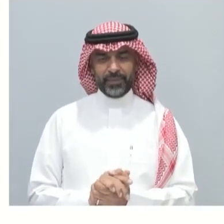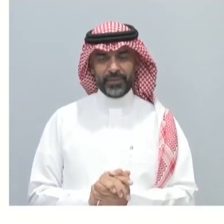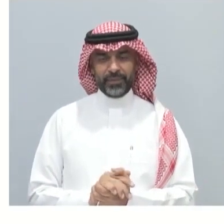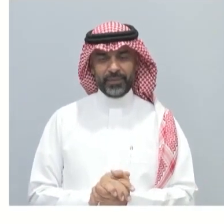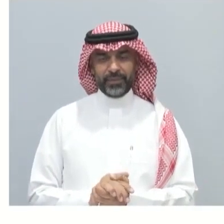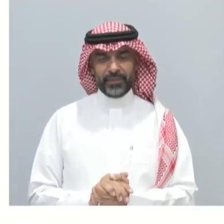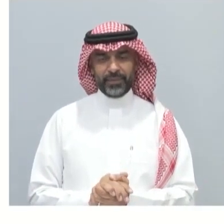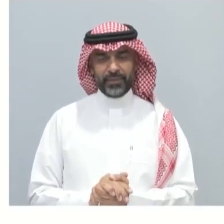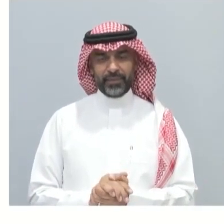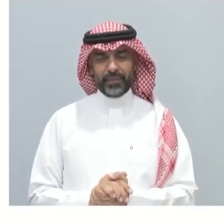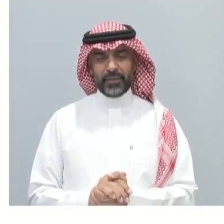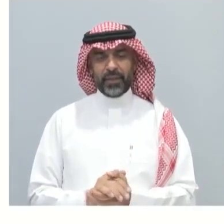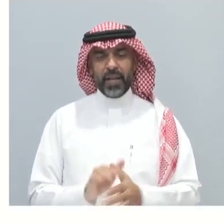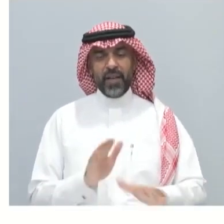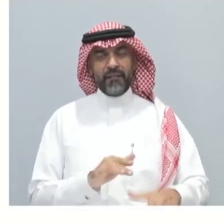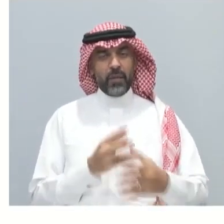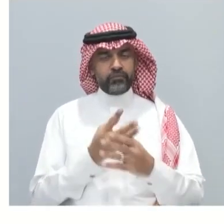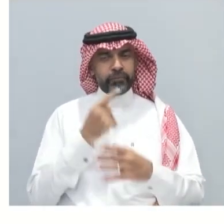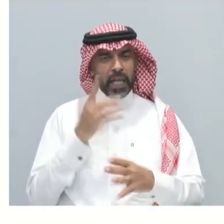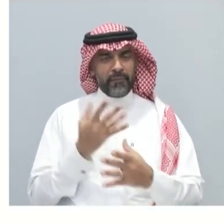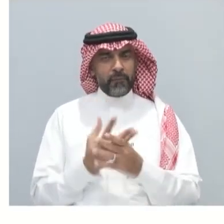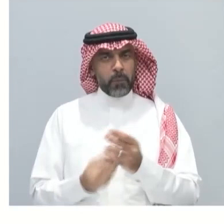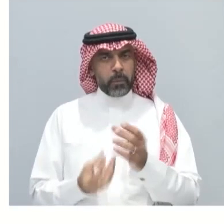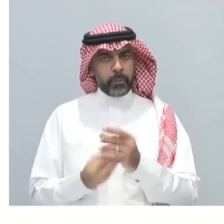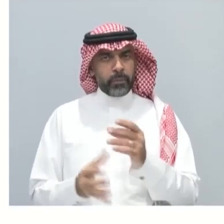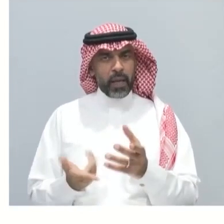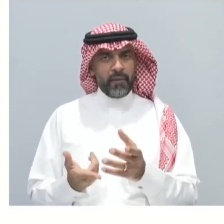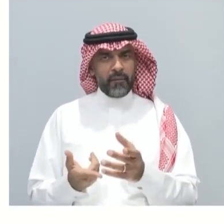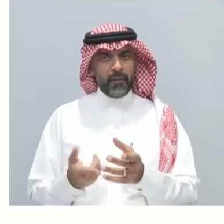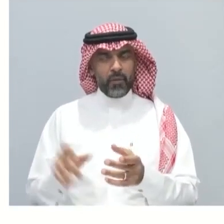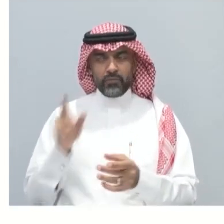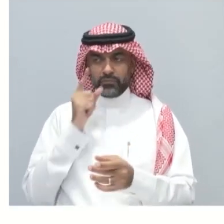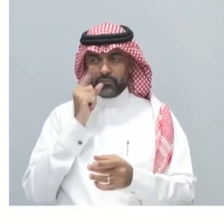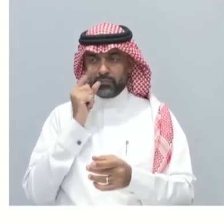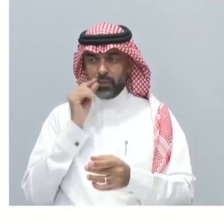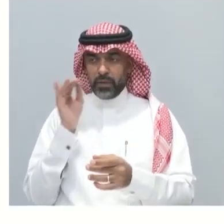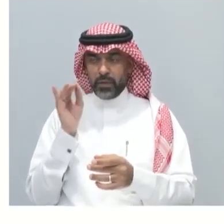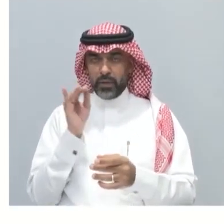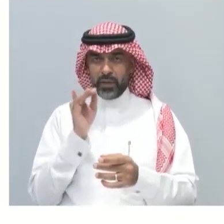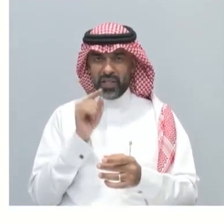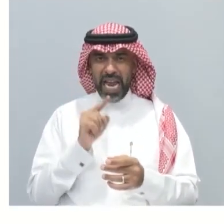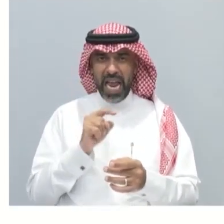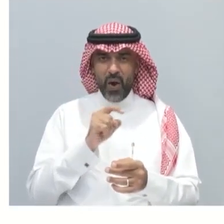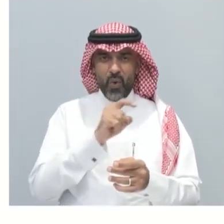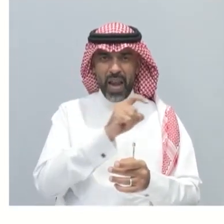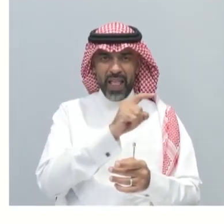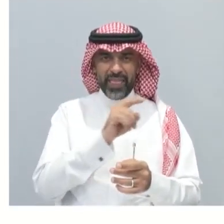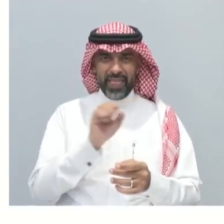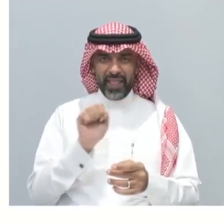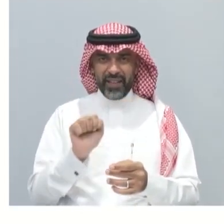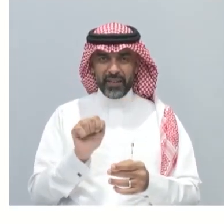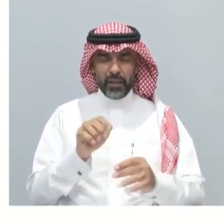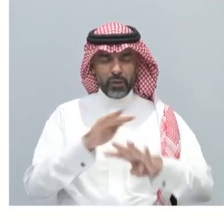الفريسه في التكاثر يضع ذكر العنكبوت الحيوانات المنويه على